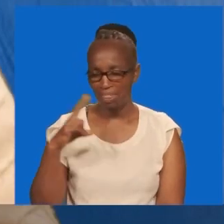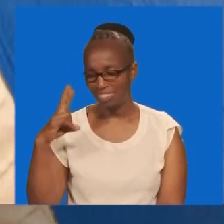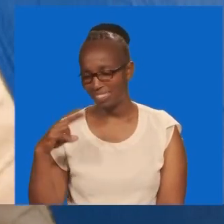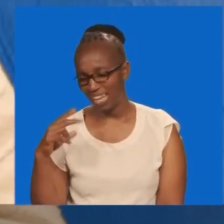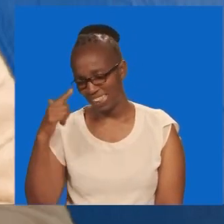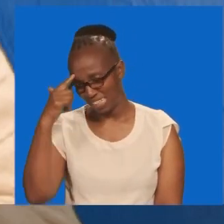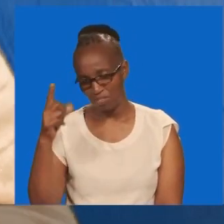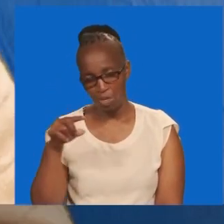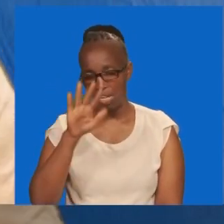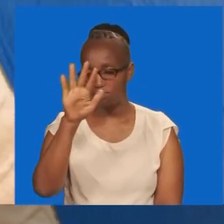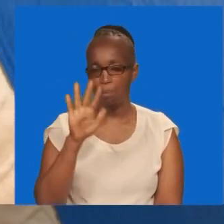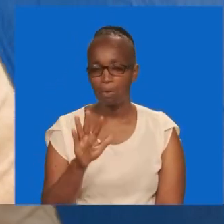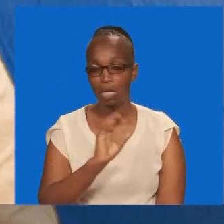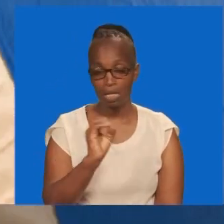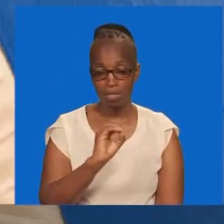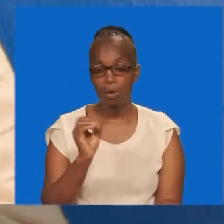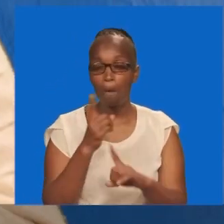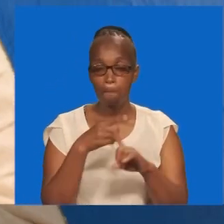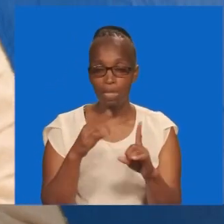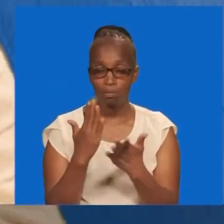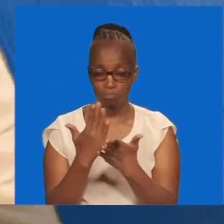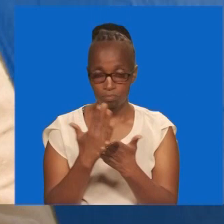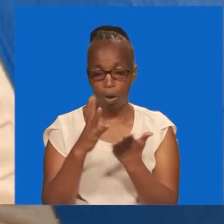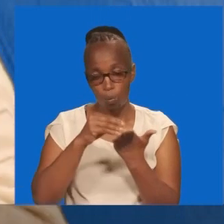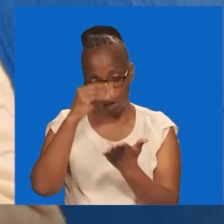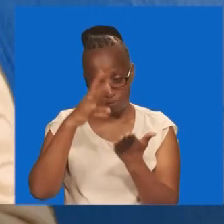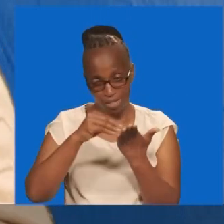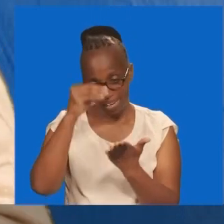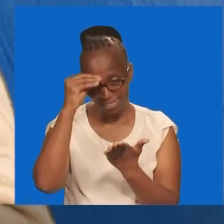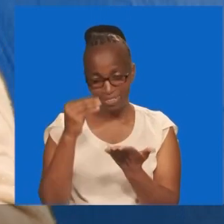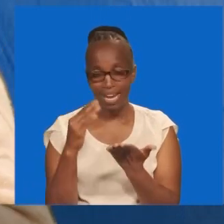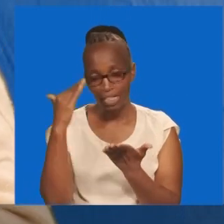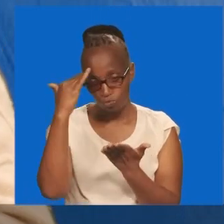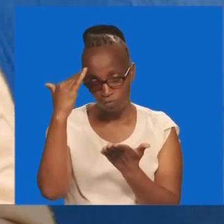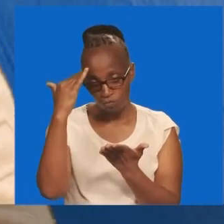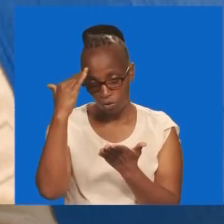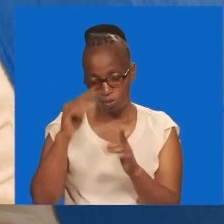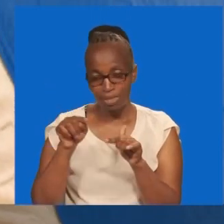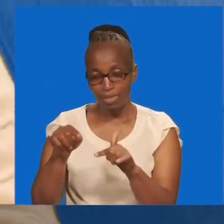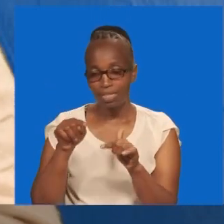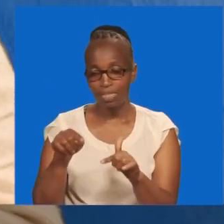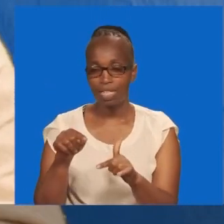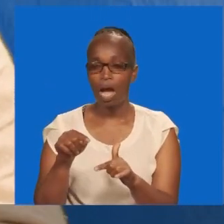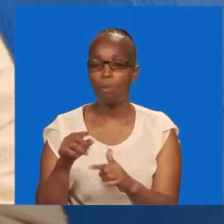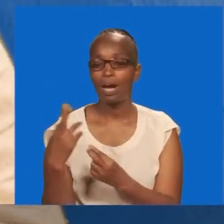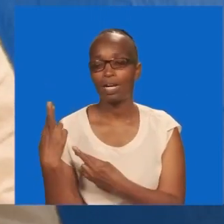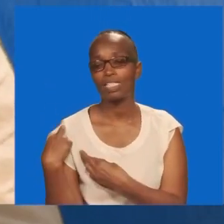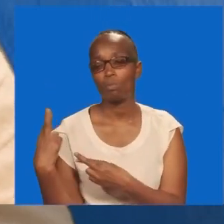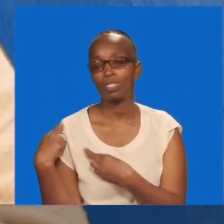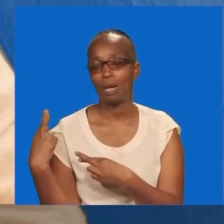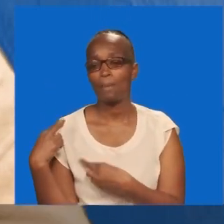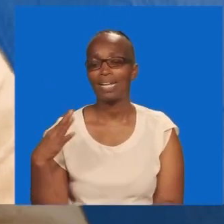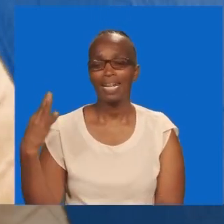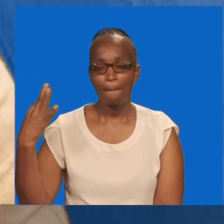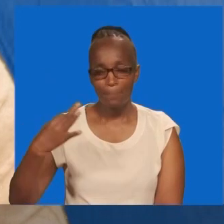kama kukuona haufai. Lakini tumeweza na kufundishwa na kujua ya kwamba hilo ni